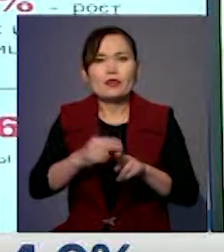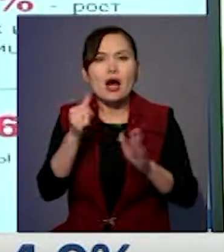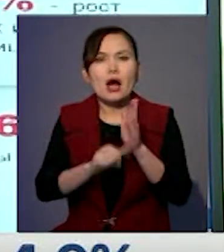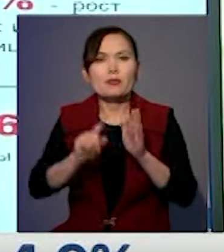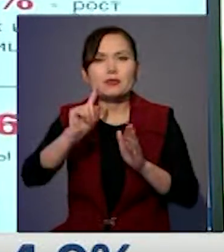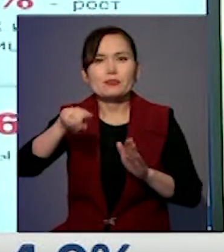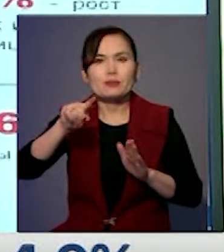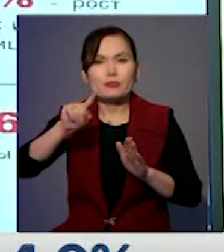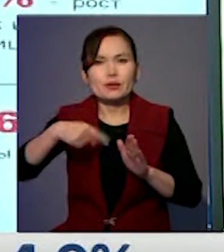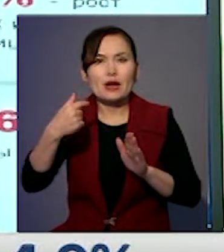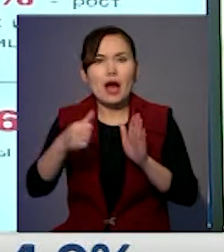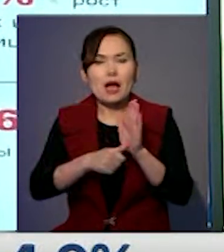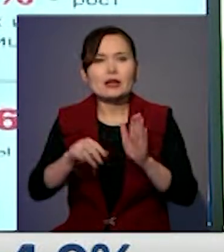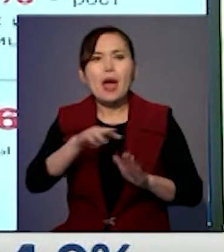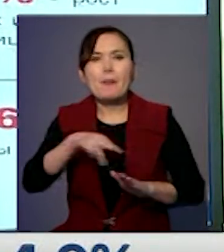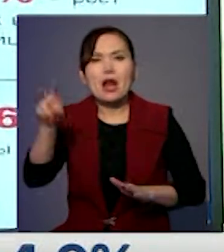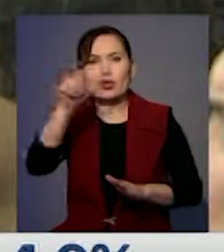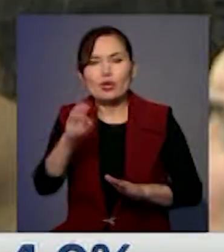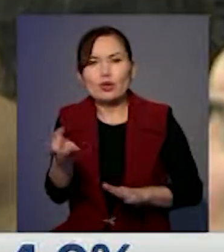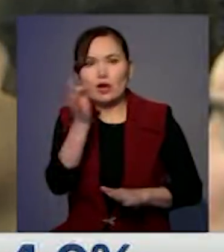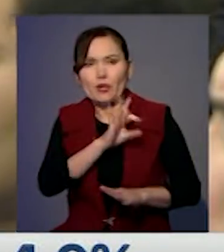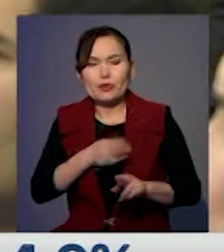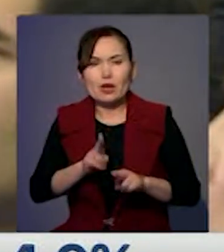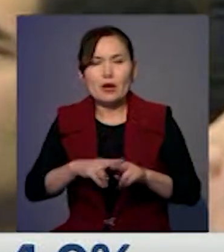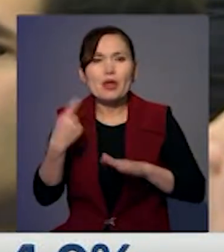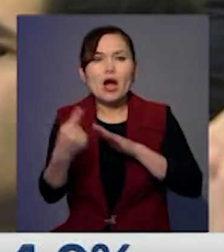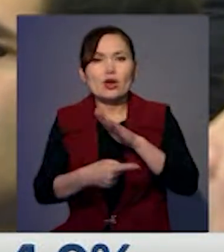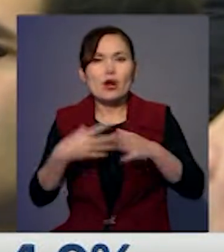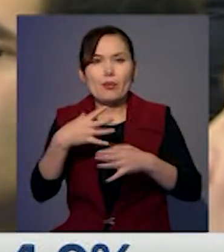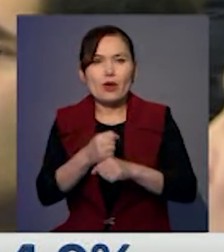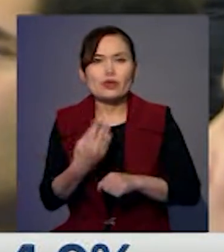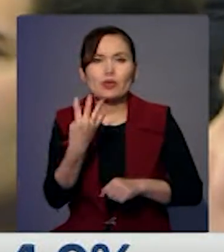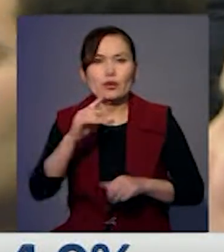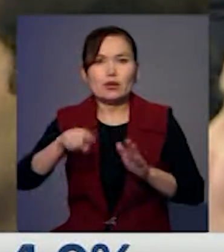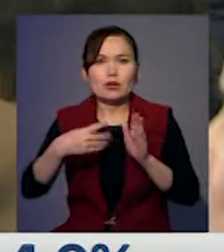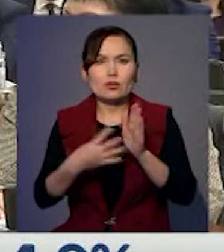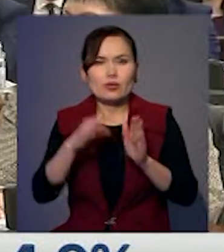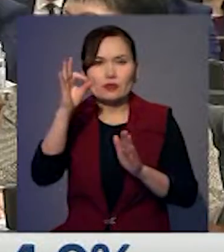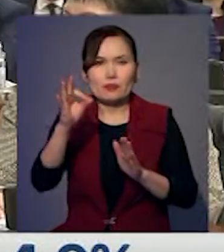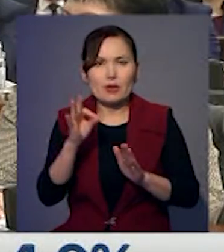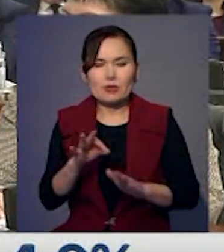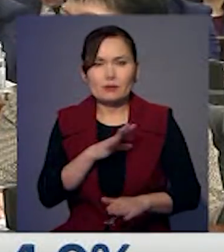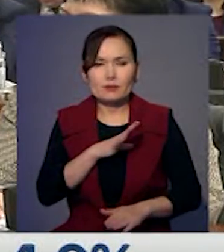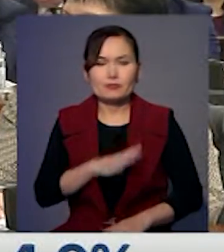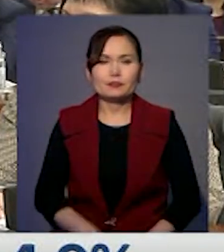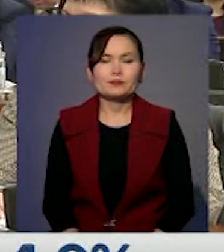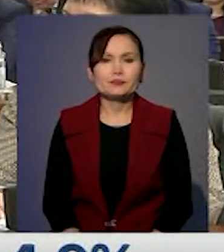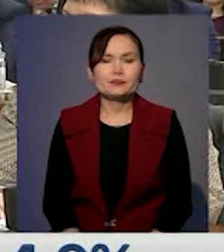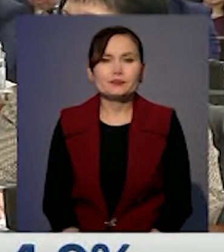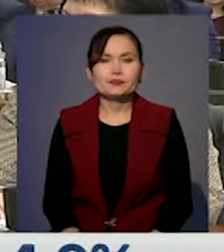61,6 миллиард долларды құрады. Ал жұмыссыздың деңгейі 4,9%-ға жетті.